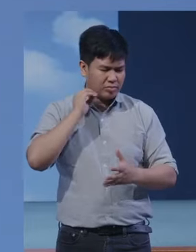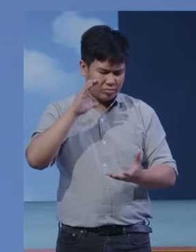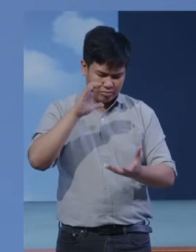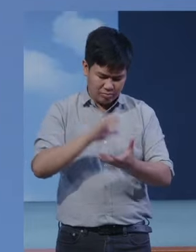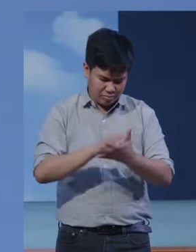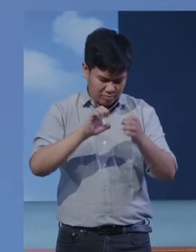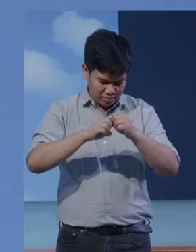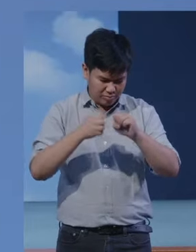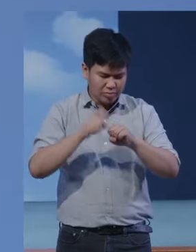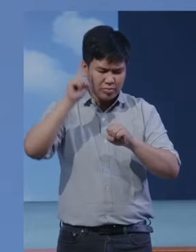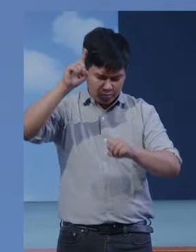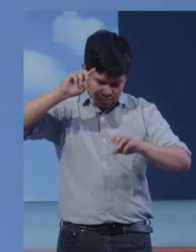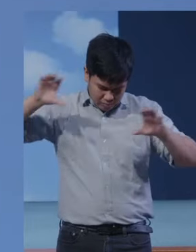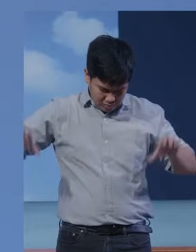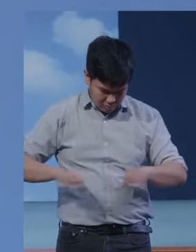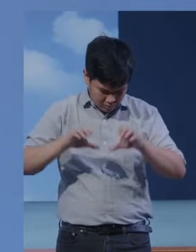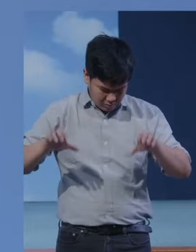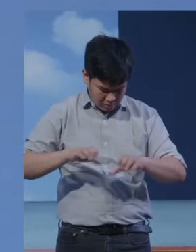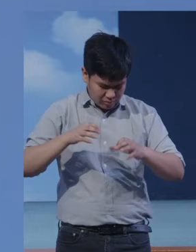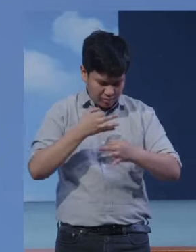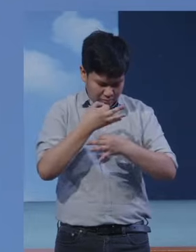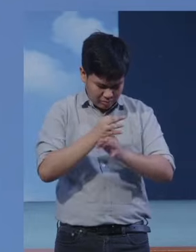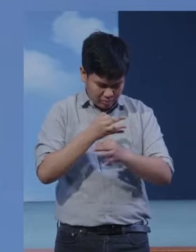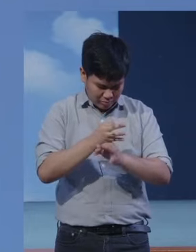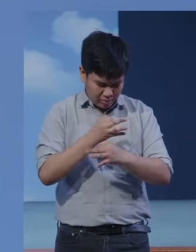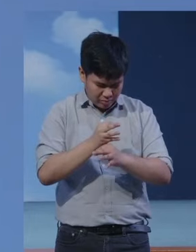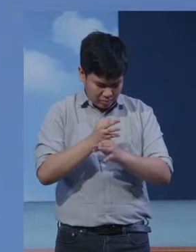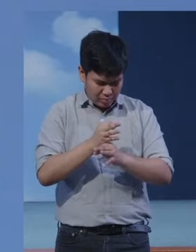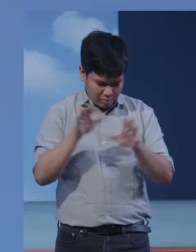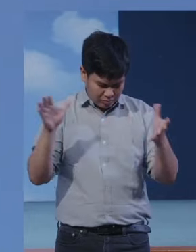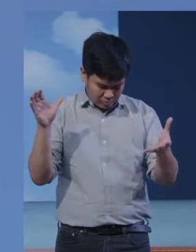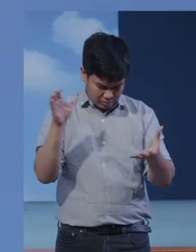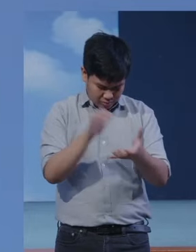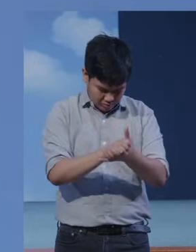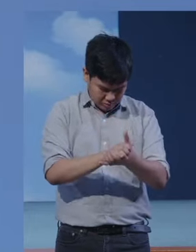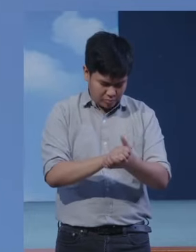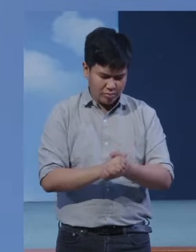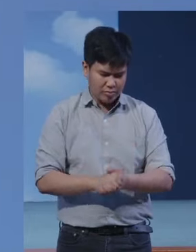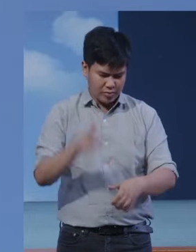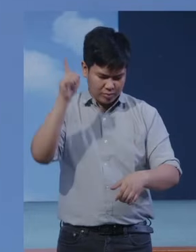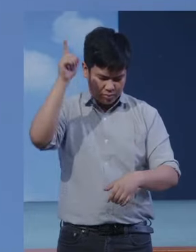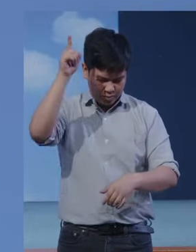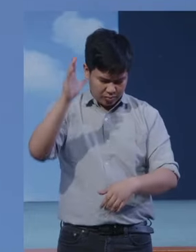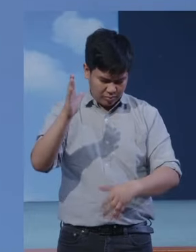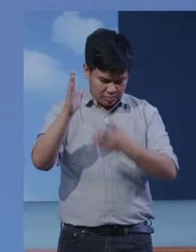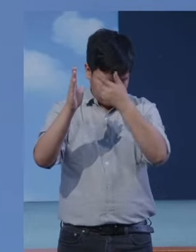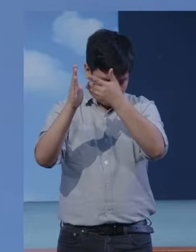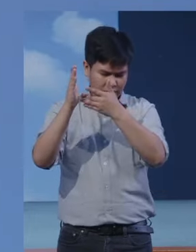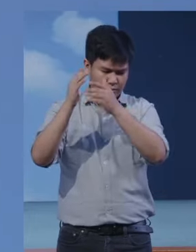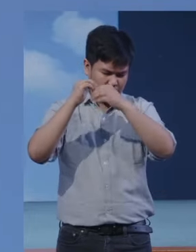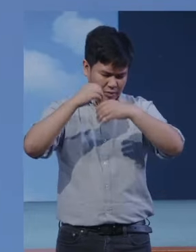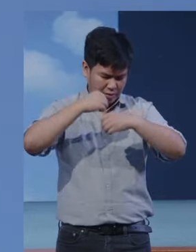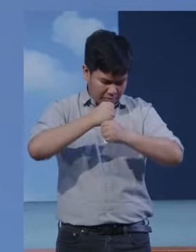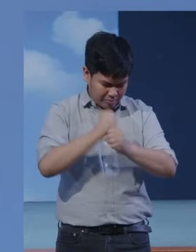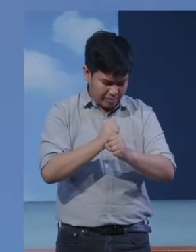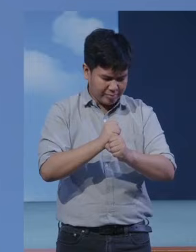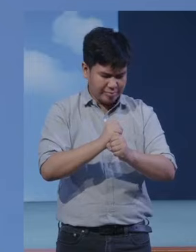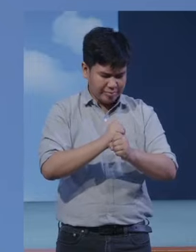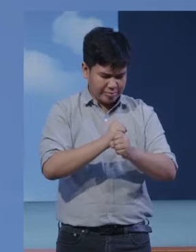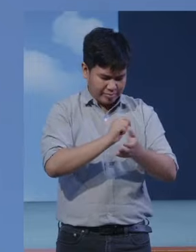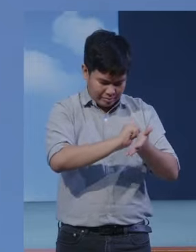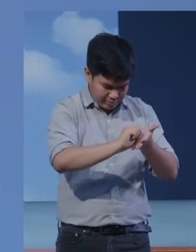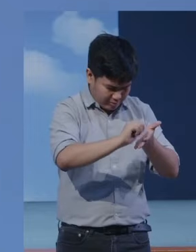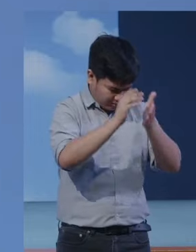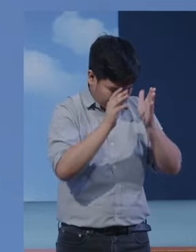upang ang kanilang sitwasyon ay mbigyan ng lunas Oh Diyos Kayo po ang nag-design ng marriage kayo ang author ng